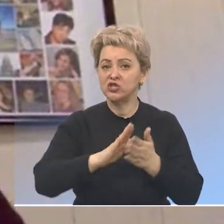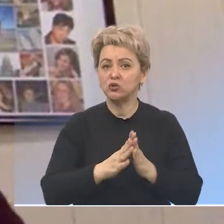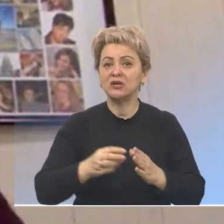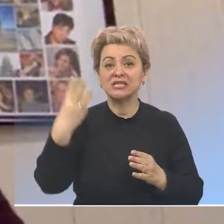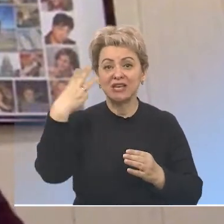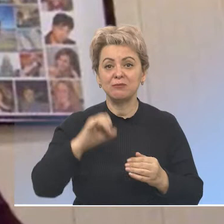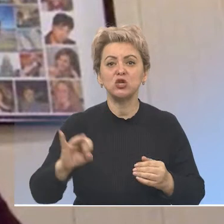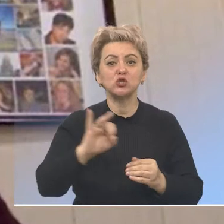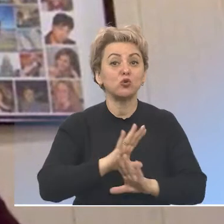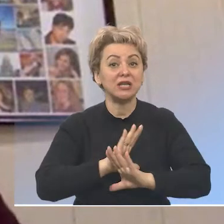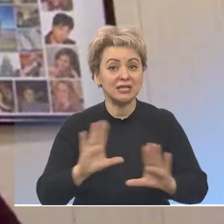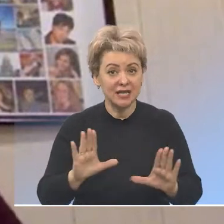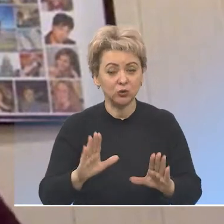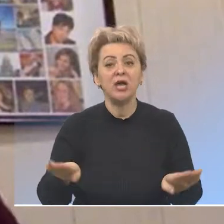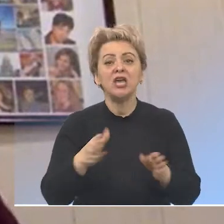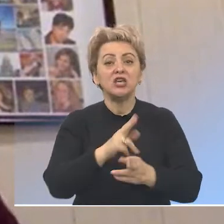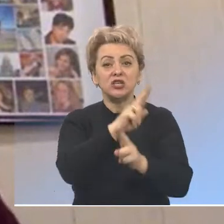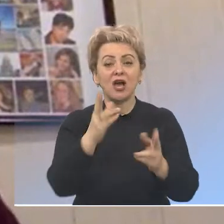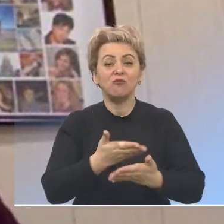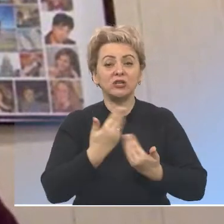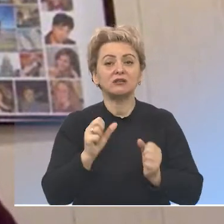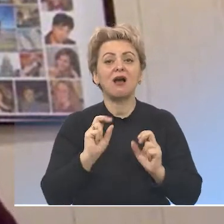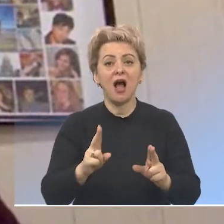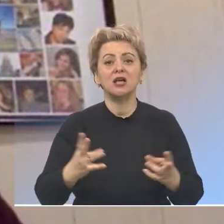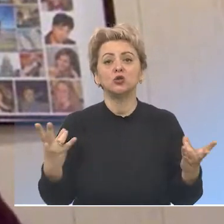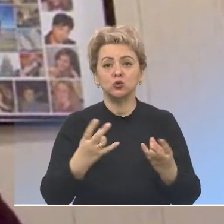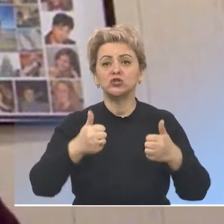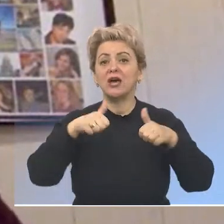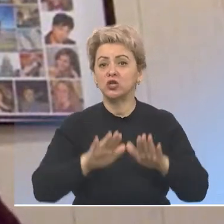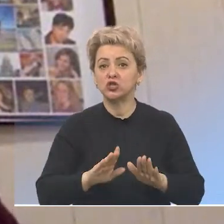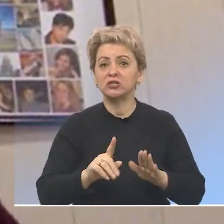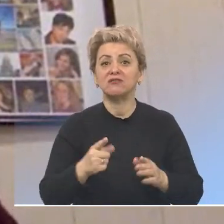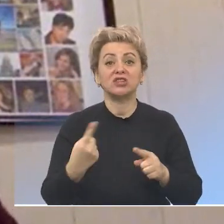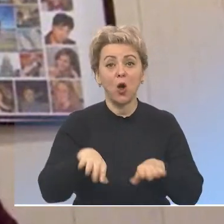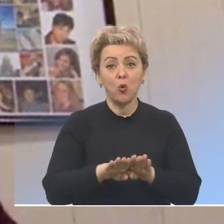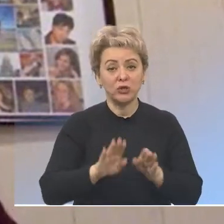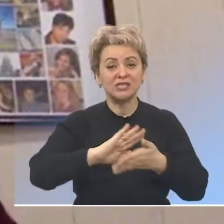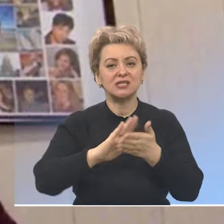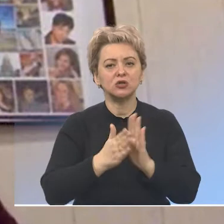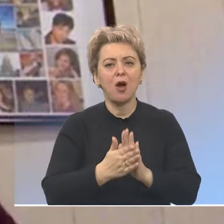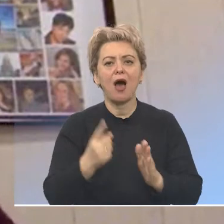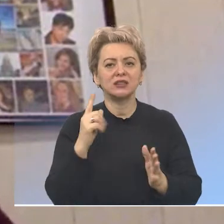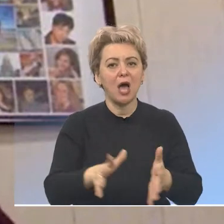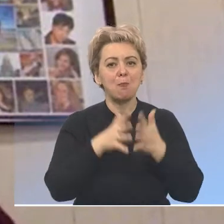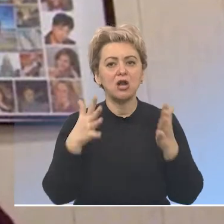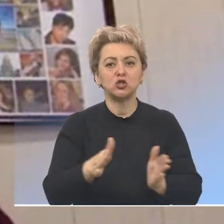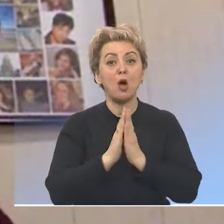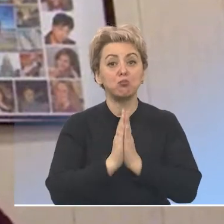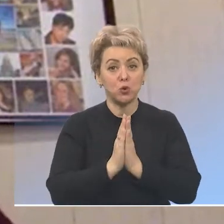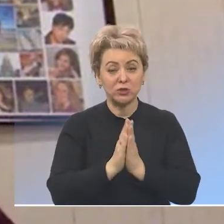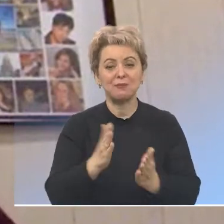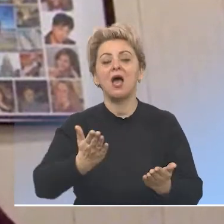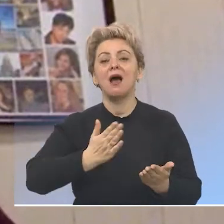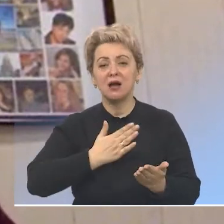современной истории никогда не было. И ни у кого нет четкого алгоритма, как надо действовать в сложившейся ситуации. Одна большая